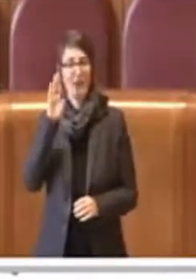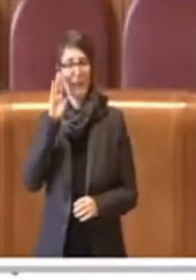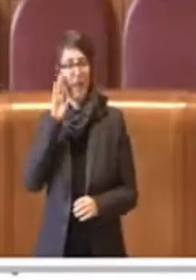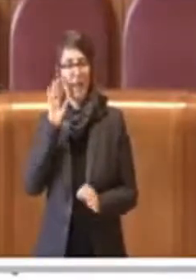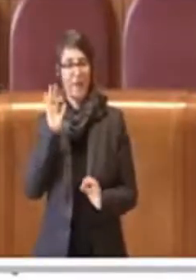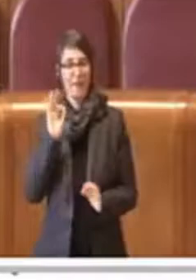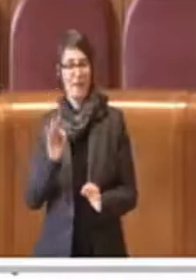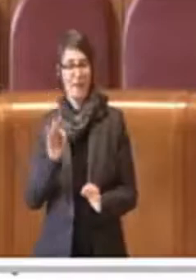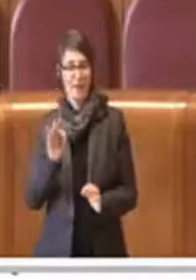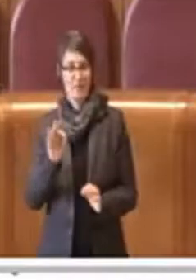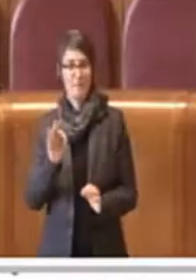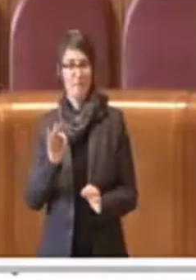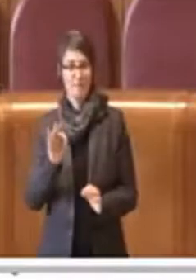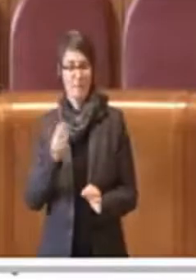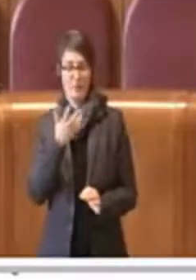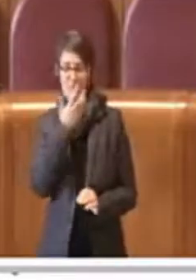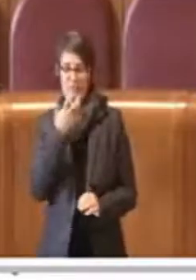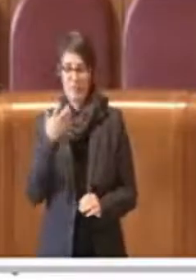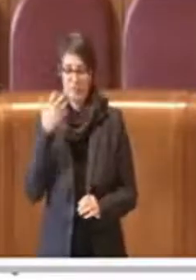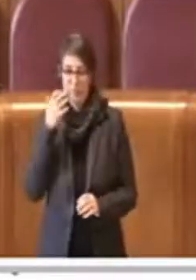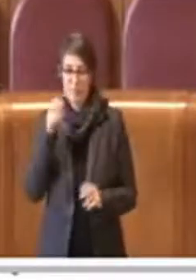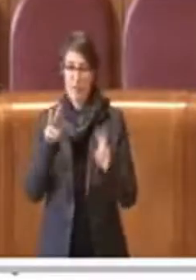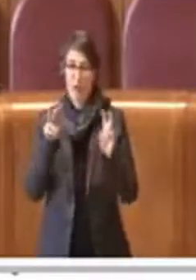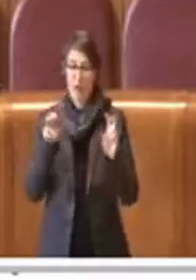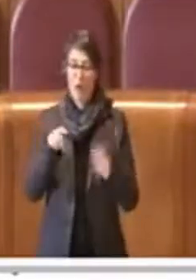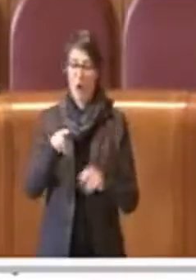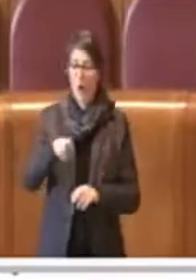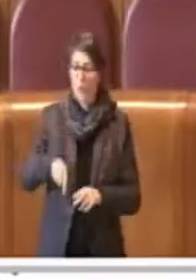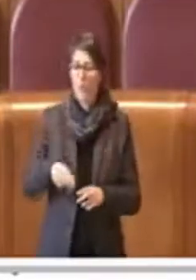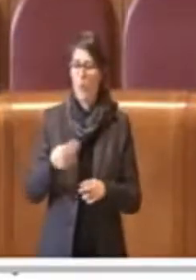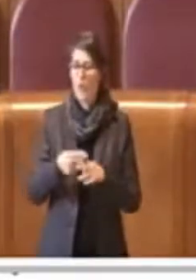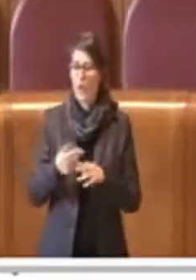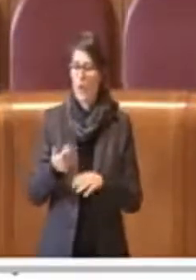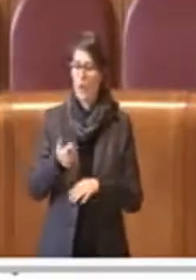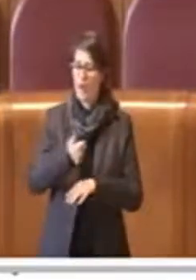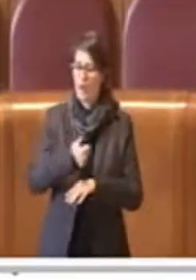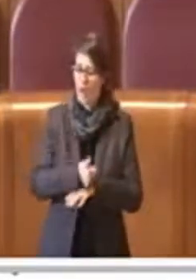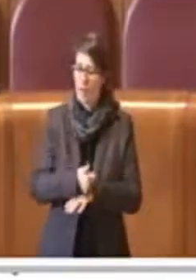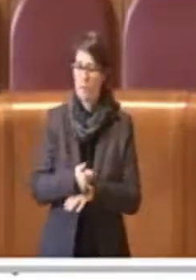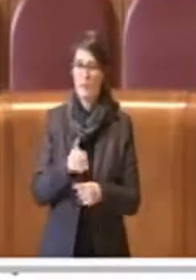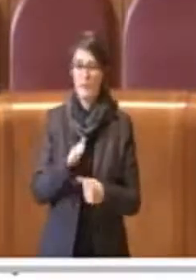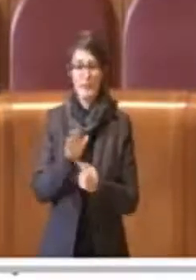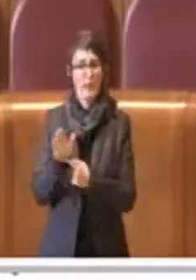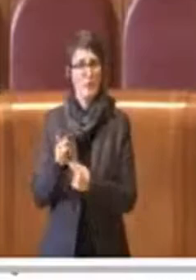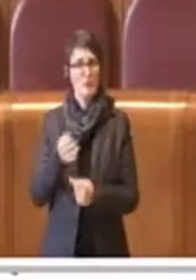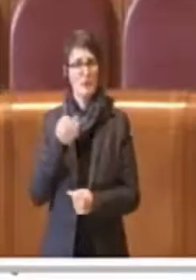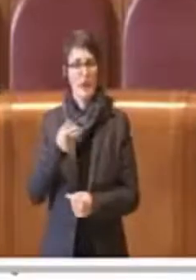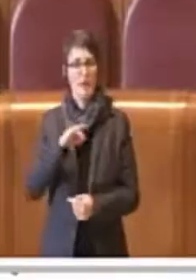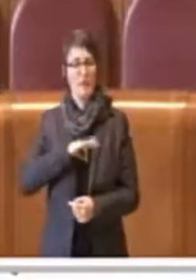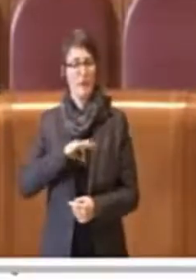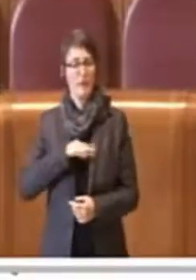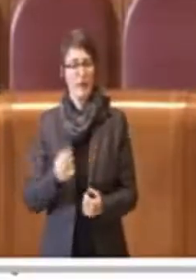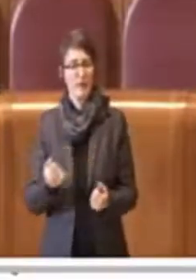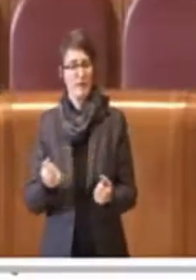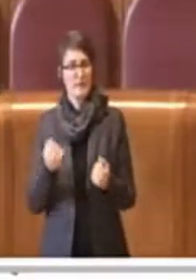Roma Capitale ha manifestato e continua a manifestare interesse. Ecco,